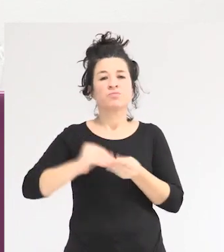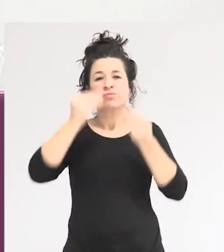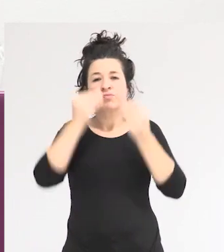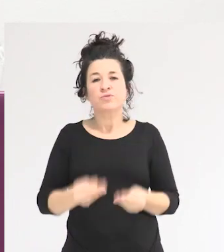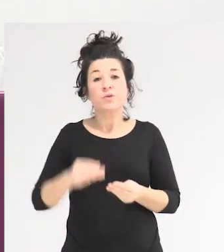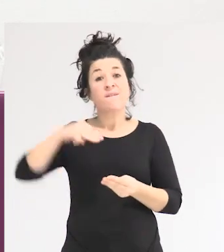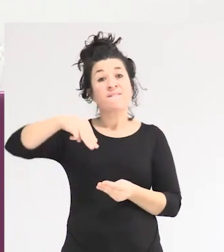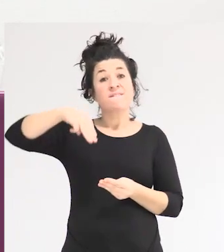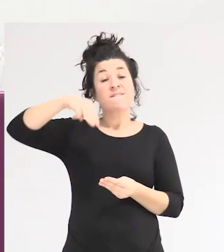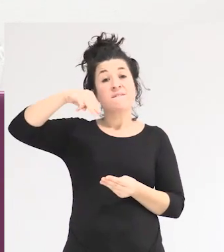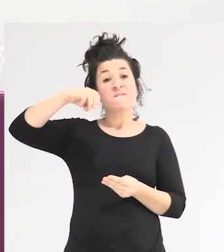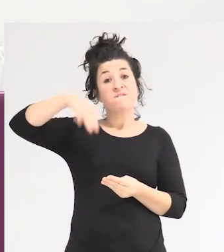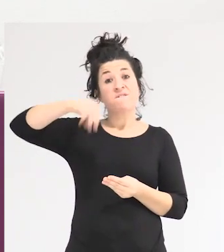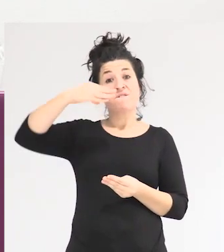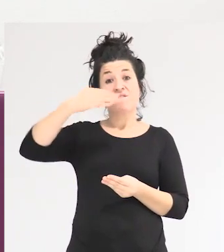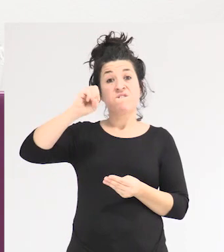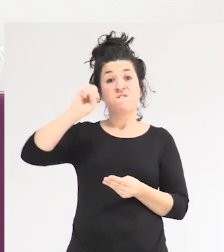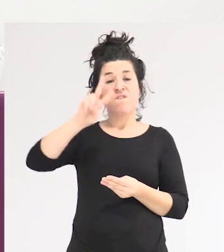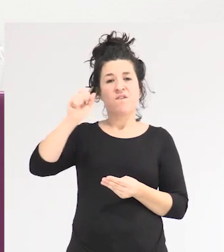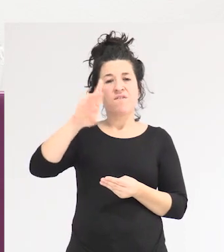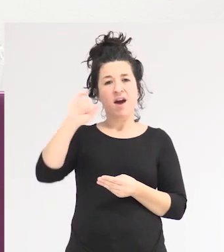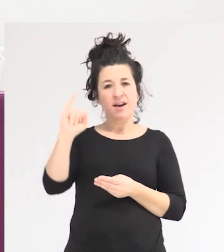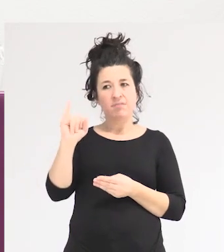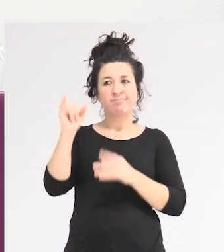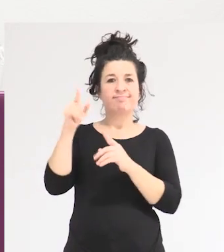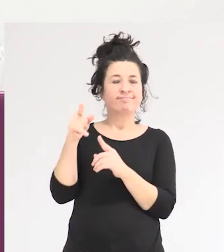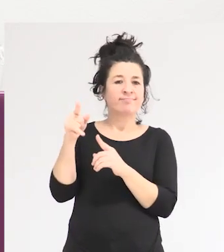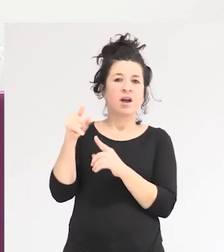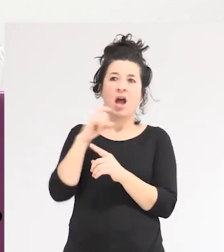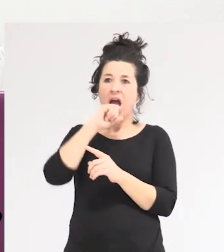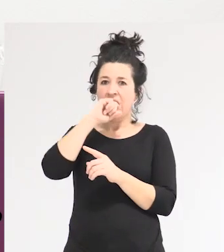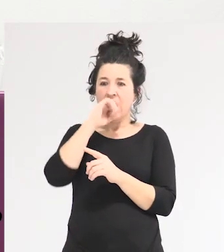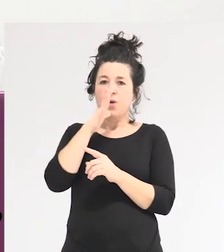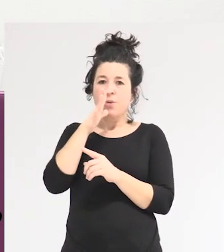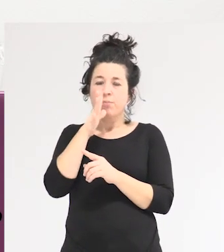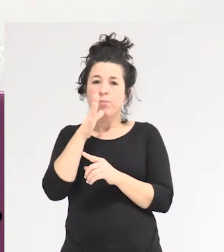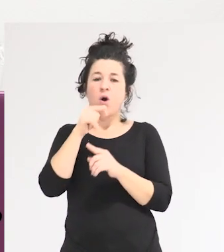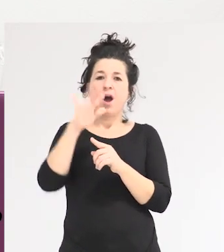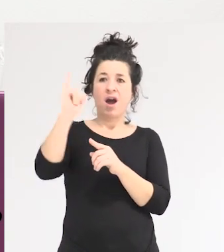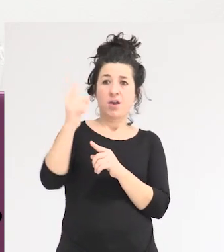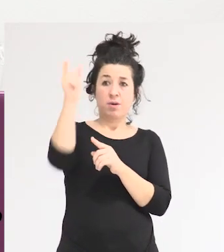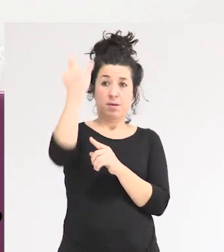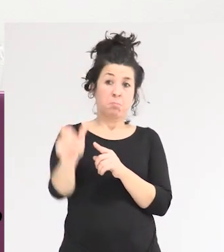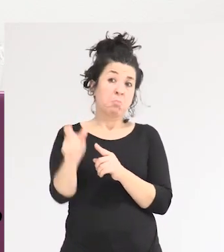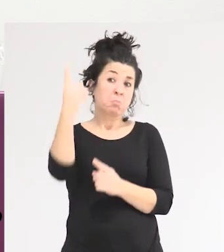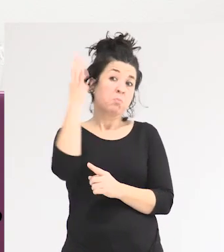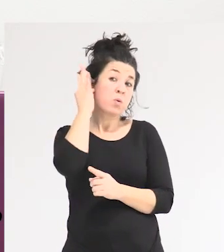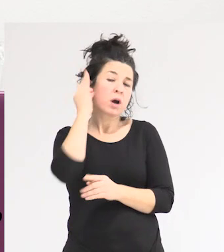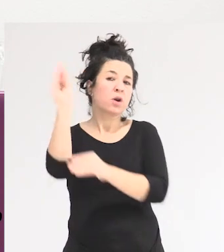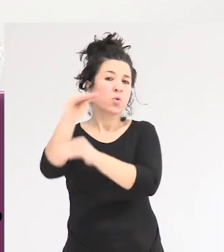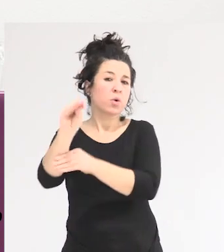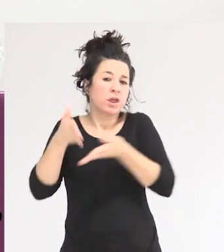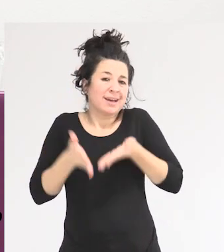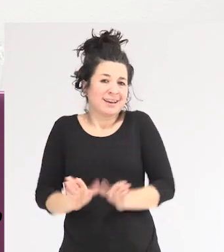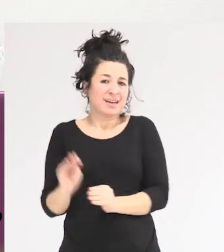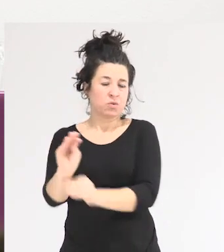izatera heldu da, zeinak bere alaba inude baten zaintzapean uzten duen, igandeetan, igande batzutan, gutxitan,